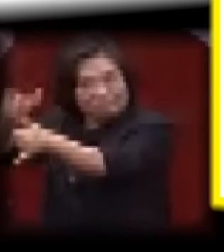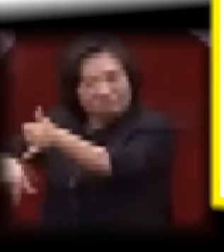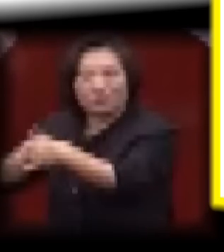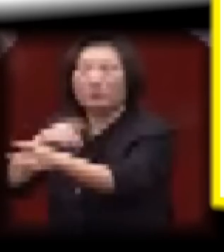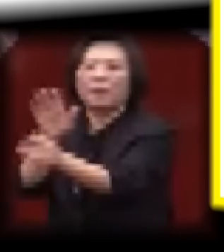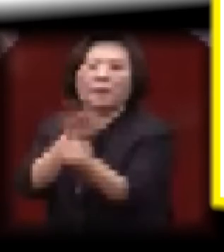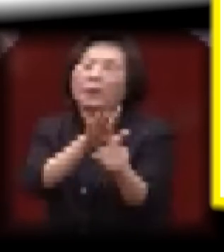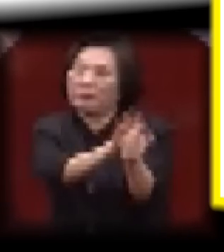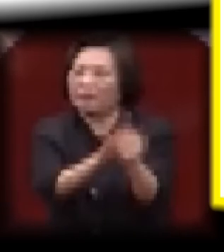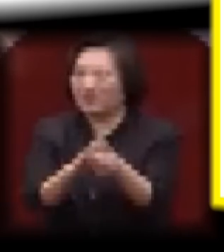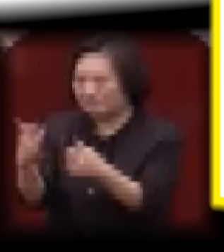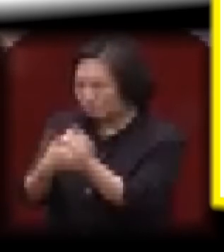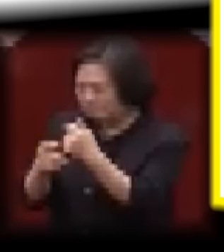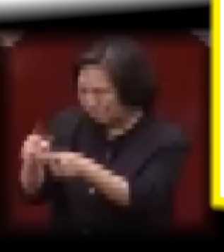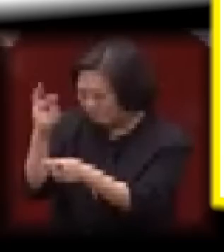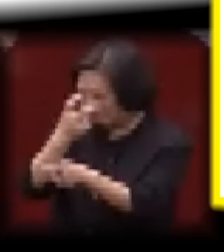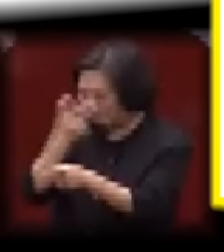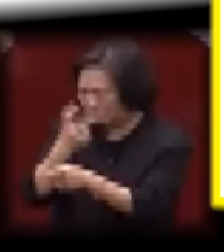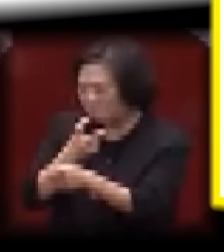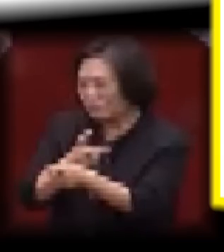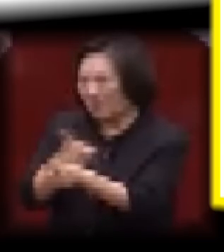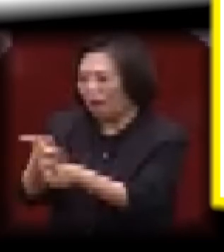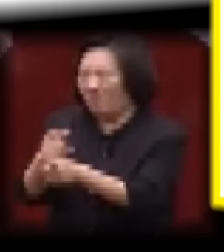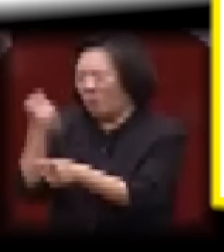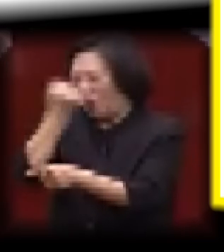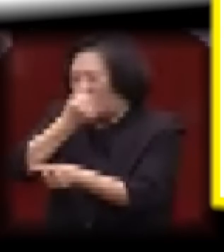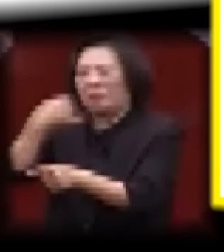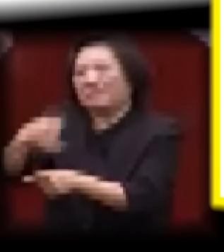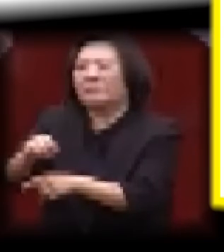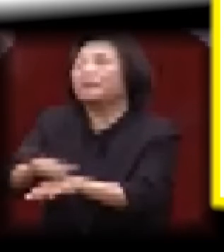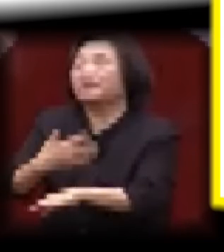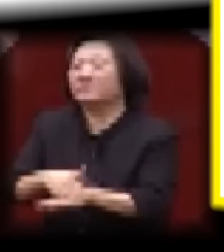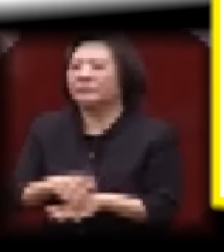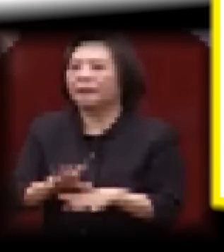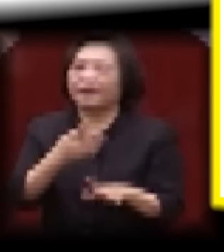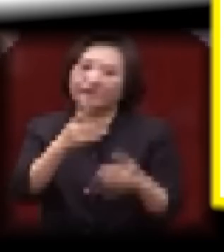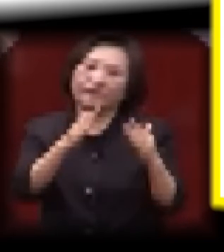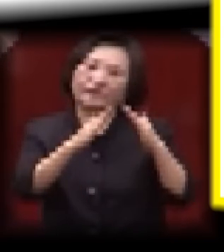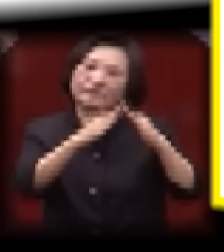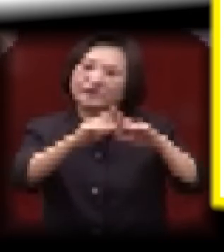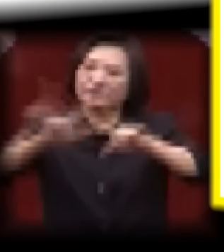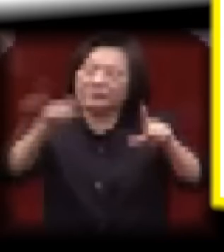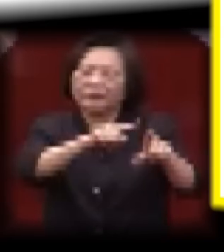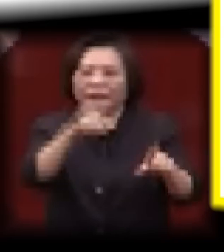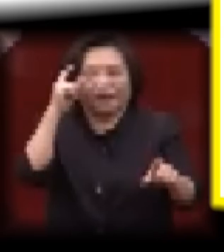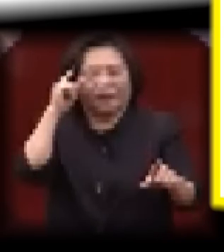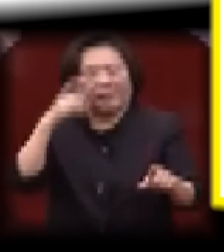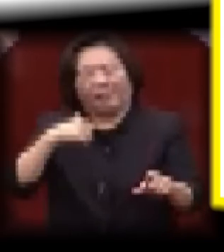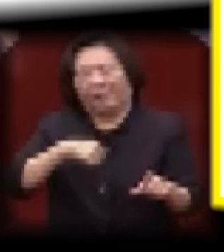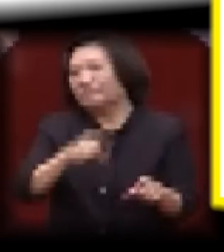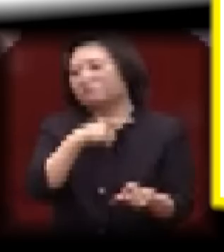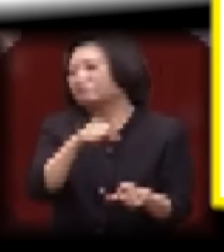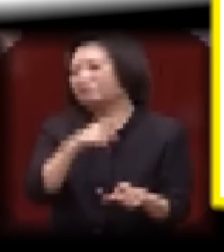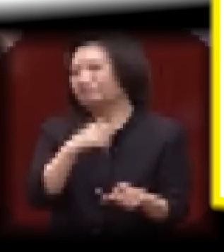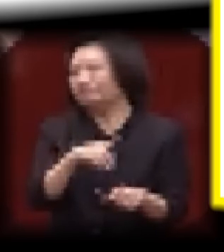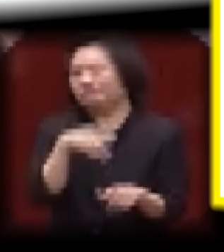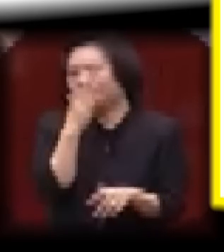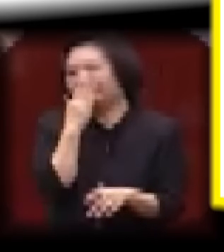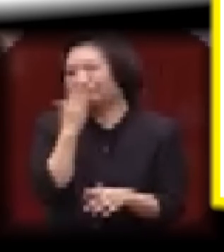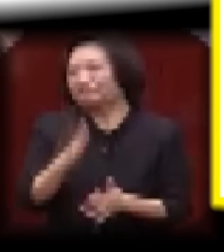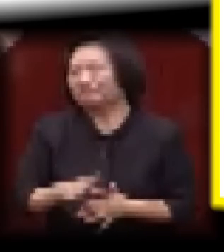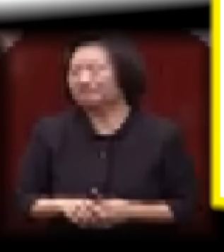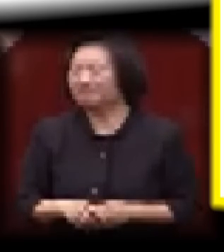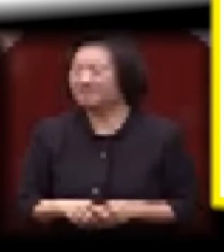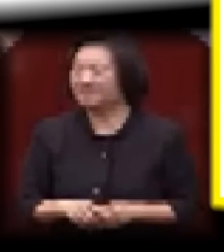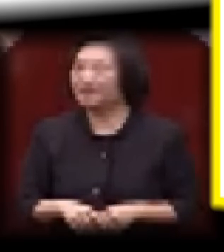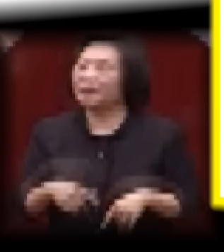你的。可是房东还是不太愿意，所以这个目前的资讯还是不完全的。还有一点我们要面对一个问题，目前